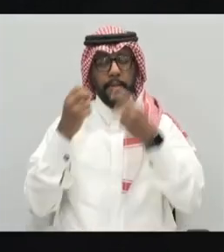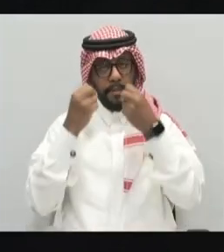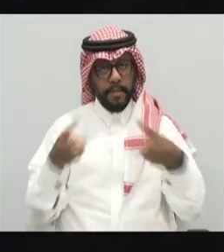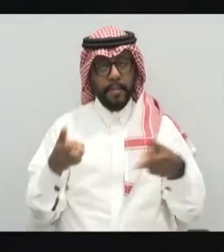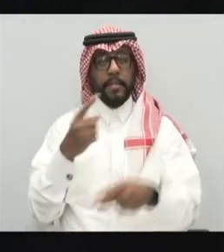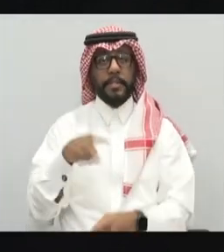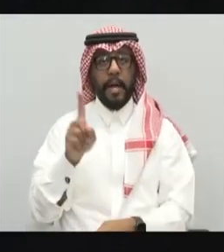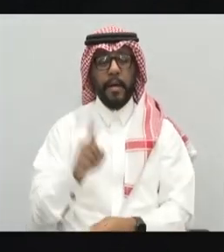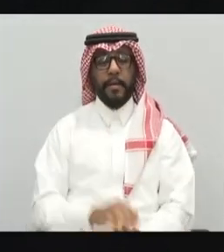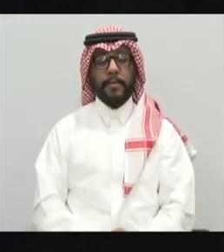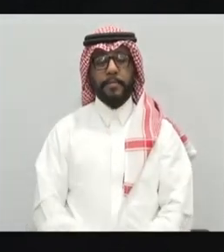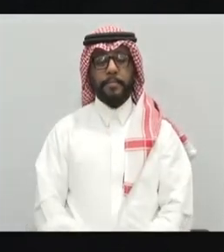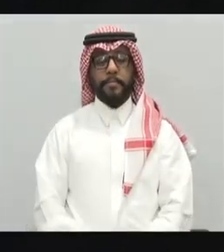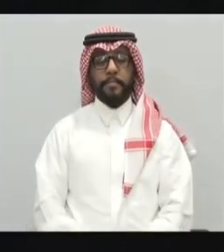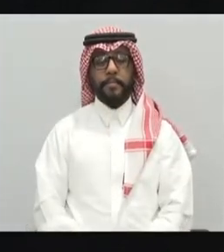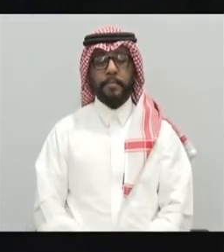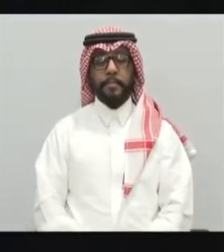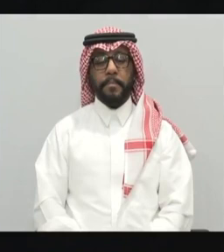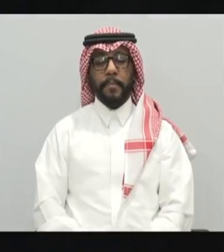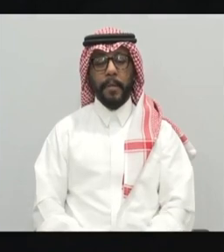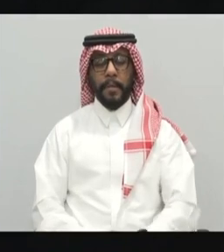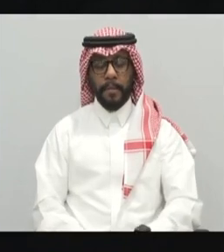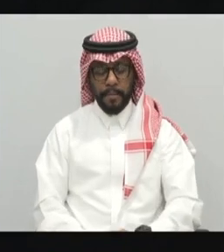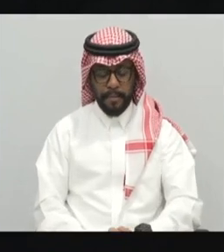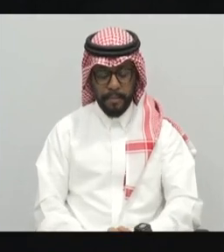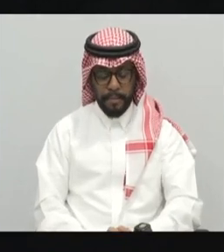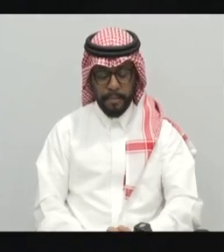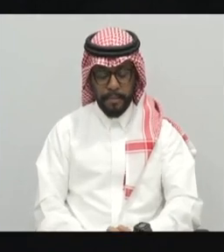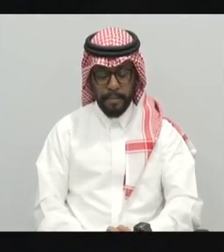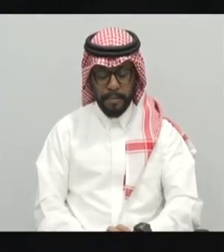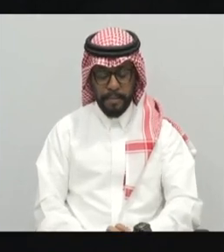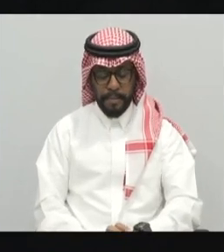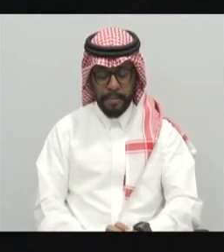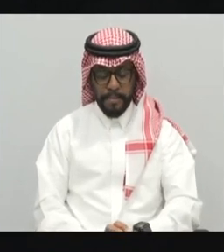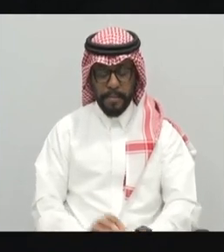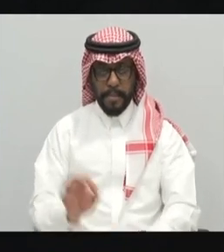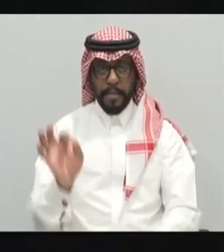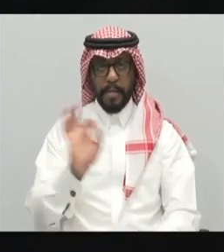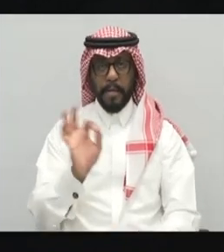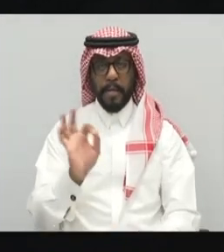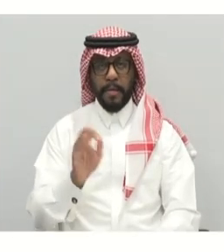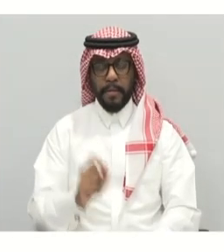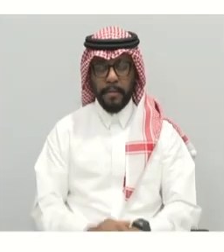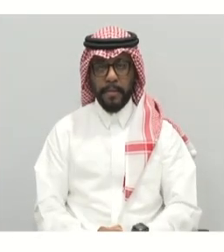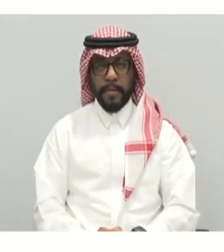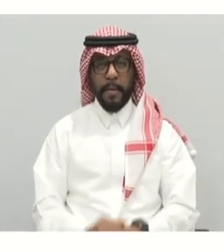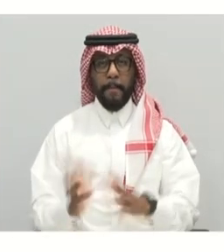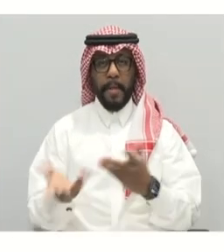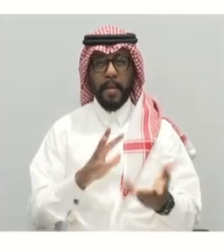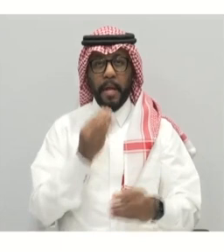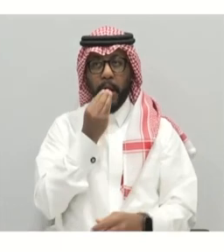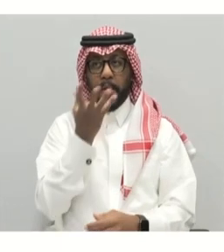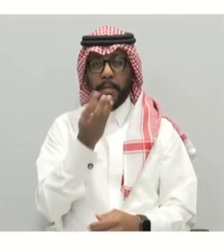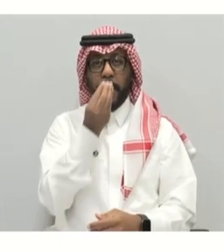صحيحه مثل بعد التنزه في الحديقه نتحمل